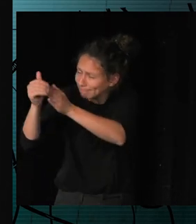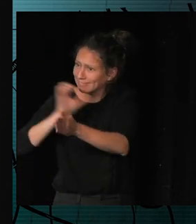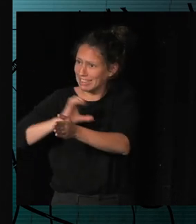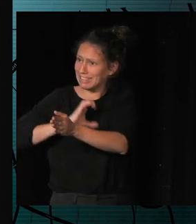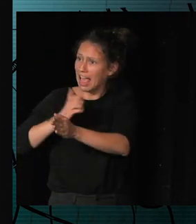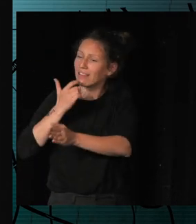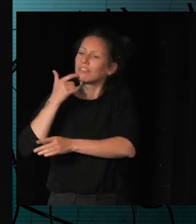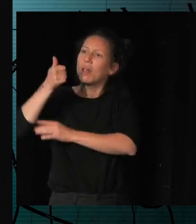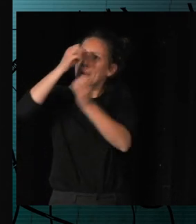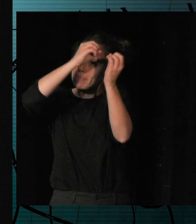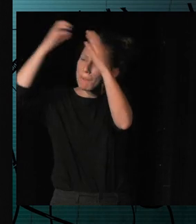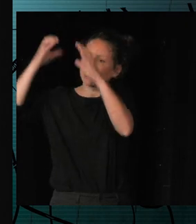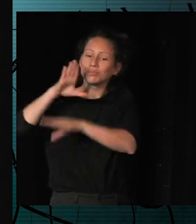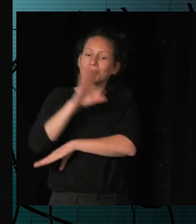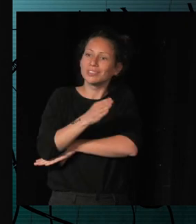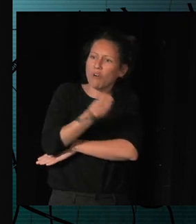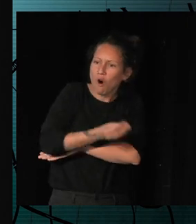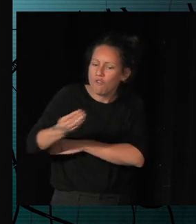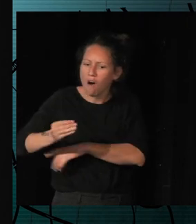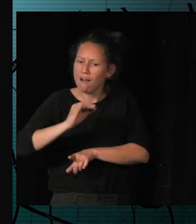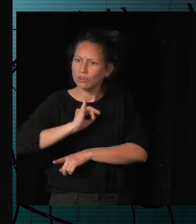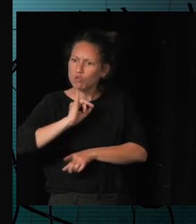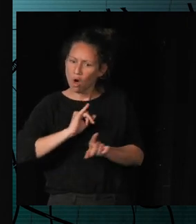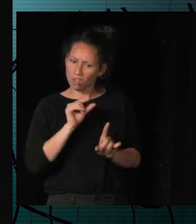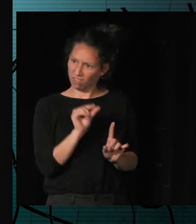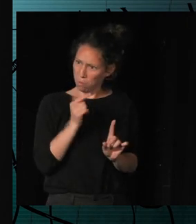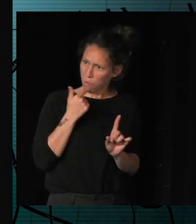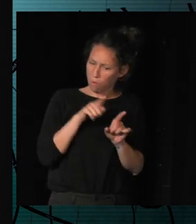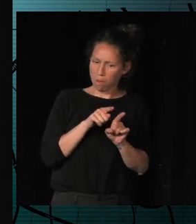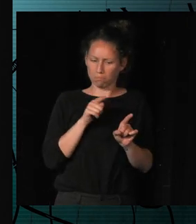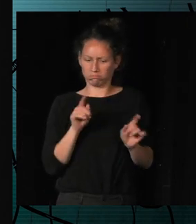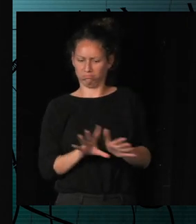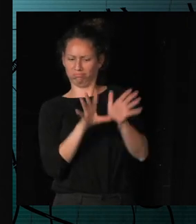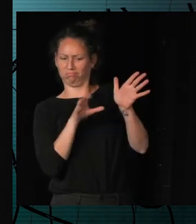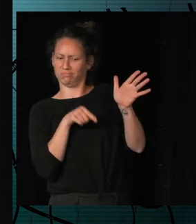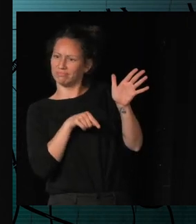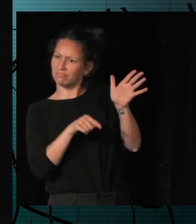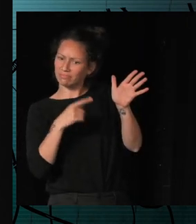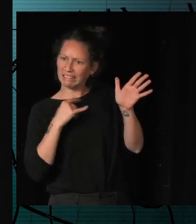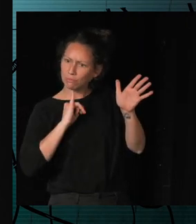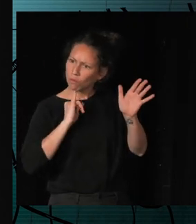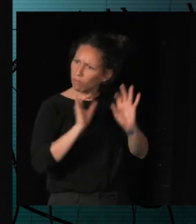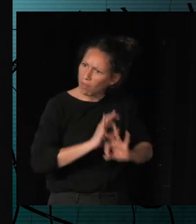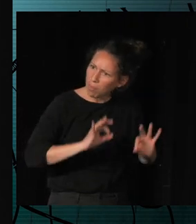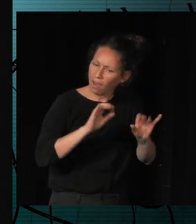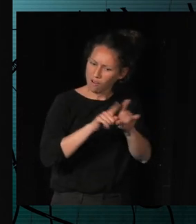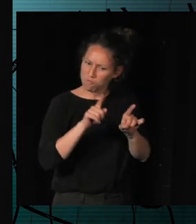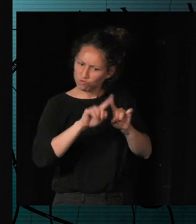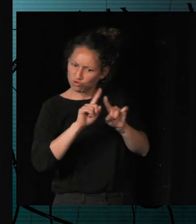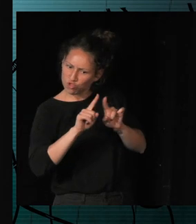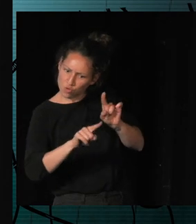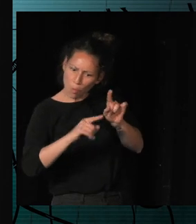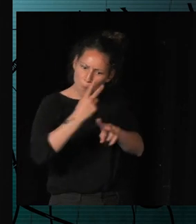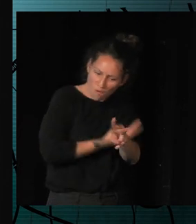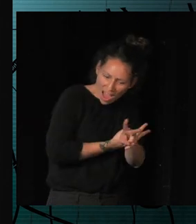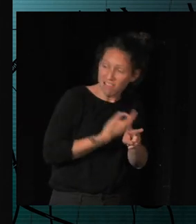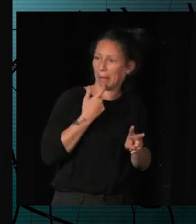enfants une fois que cette innocence est fou souillée entre guillemets en tout cas dans l'idée qu'elle s'en fait encore une fois de C idéal elle préfère supprimer les enfants